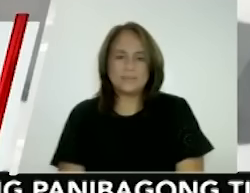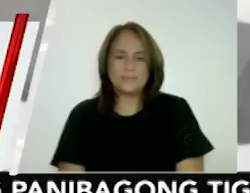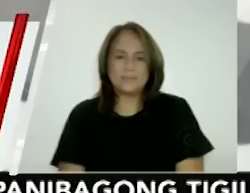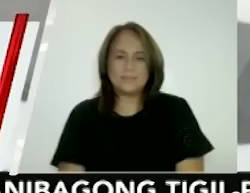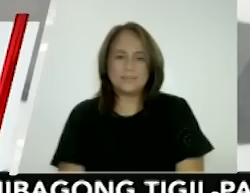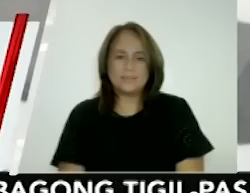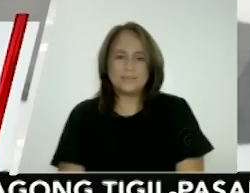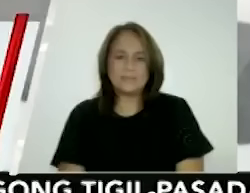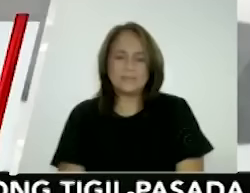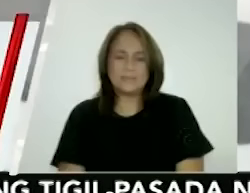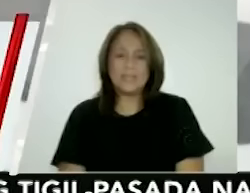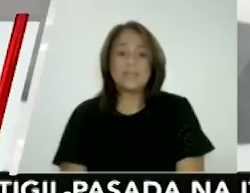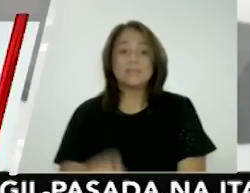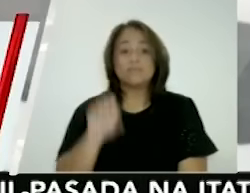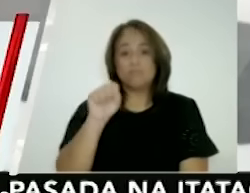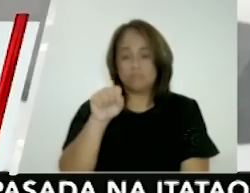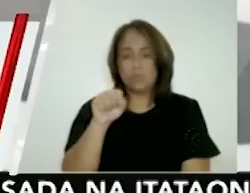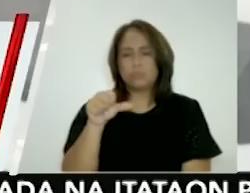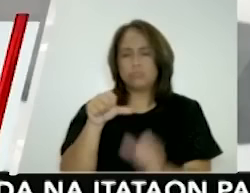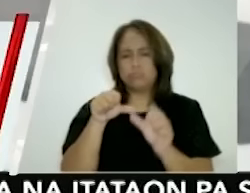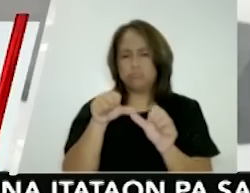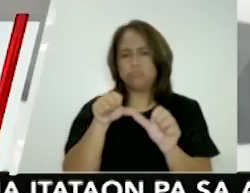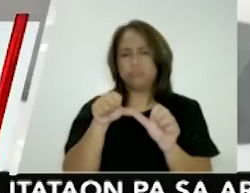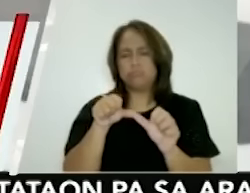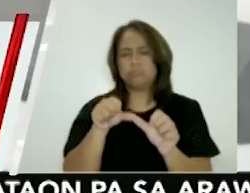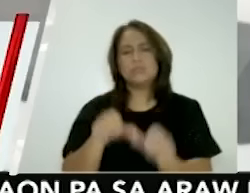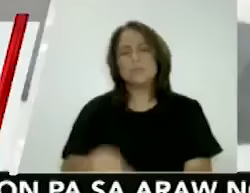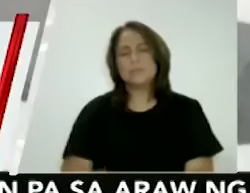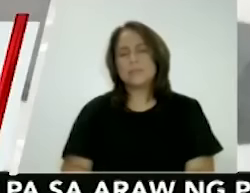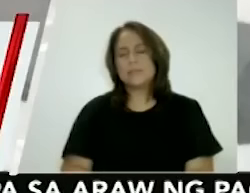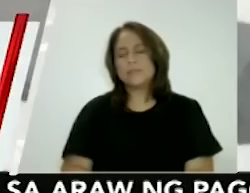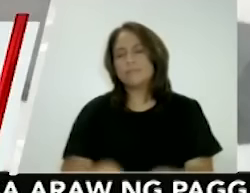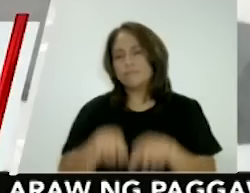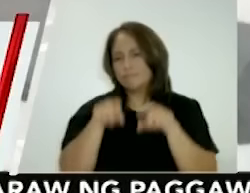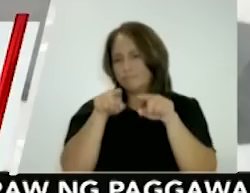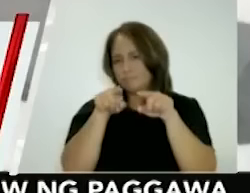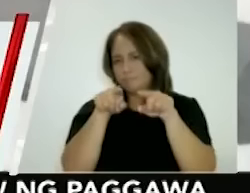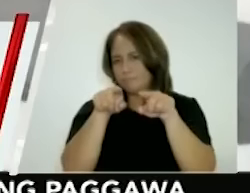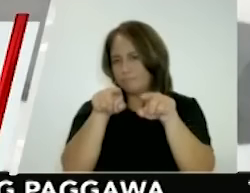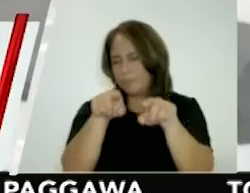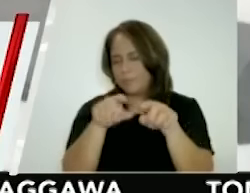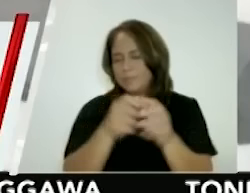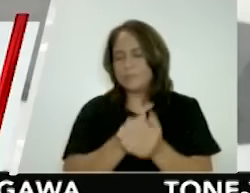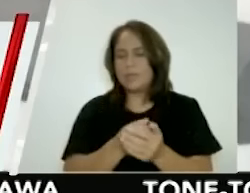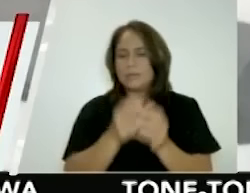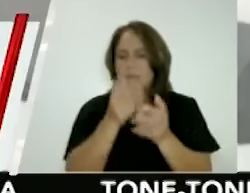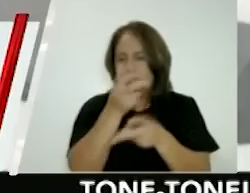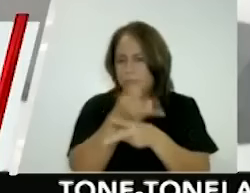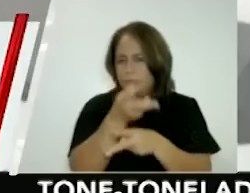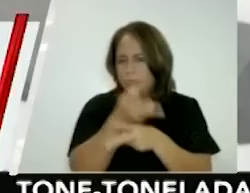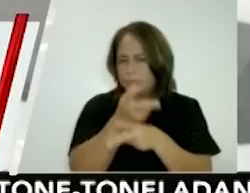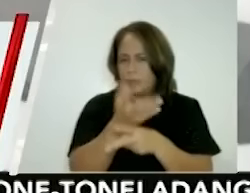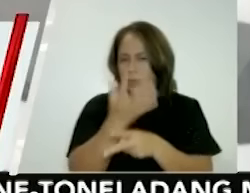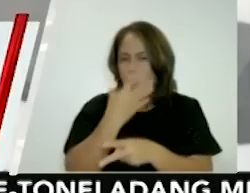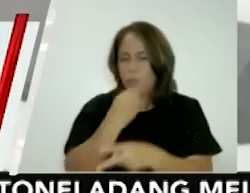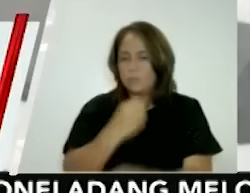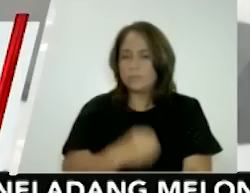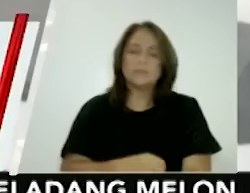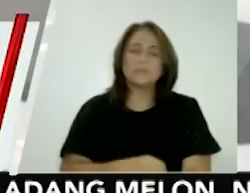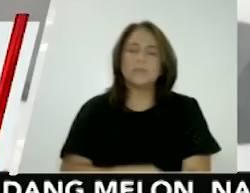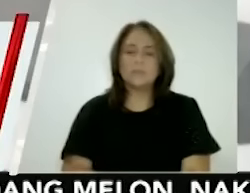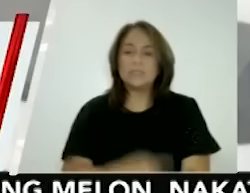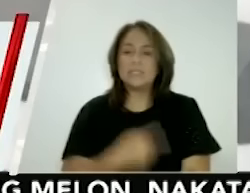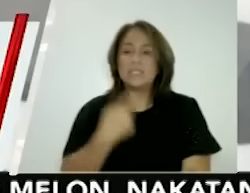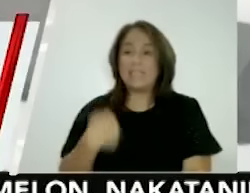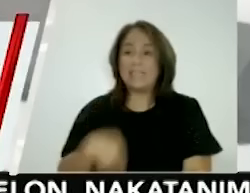Yes, Pia, patuloy na sumasabay at nakabantay sa ating barko at ating mga kaalyado yung barko nga ng Chinese